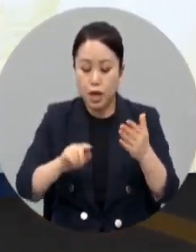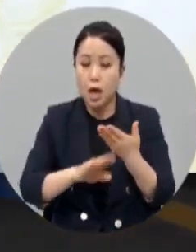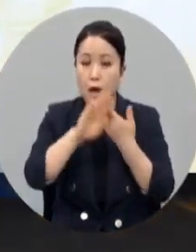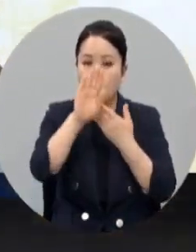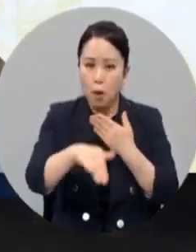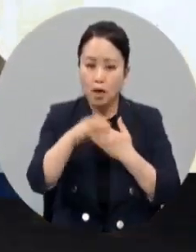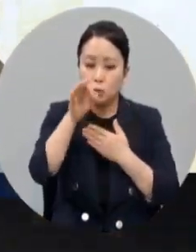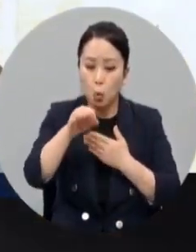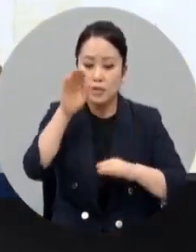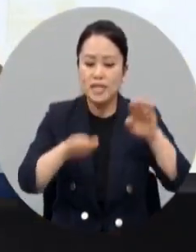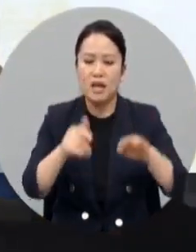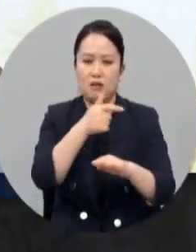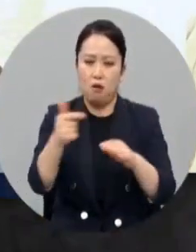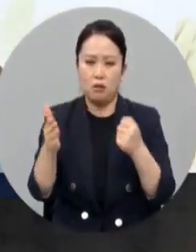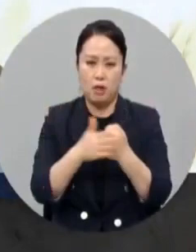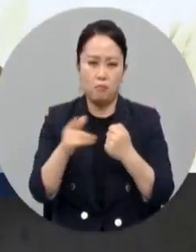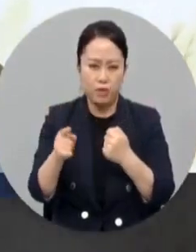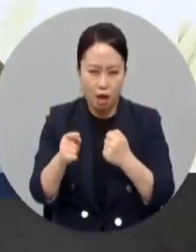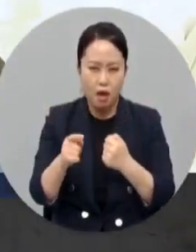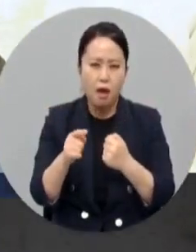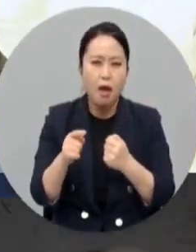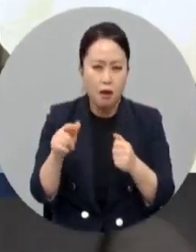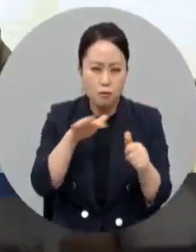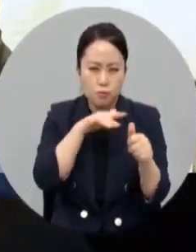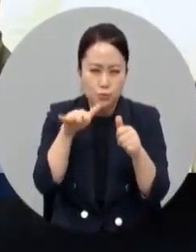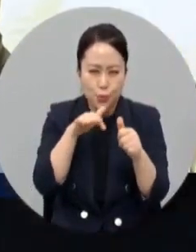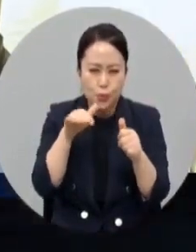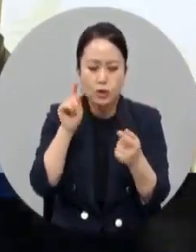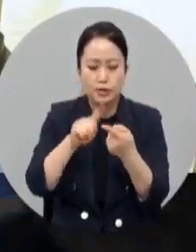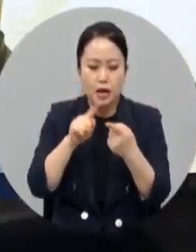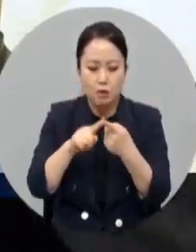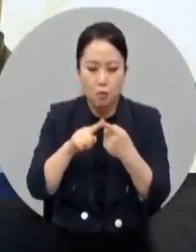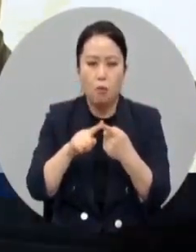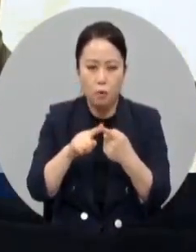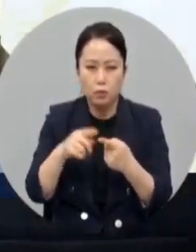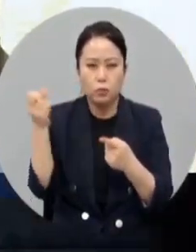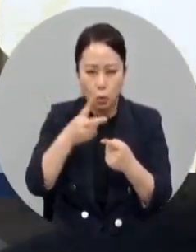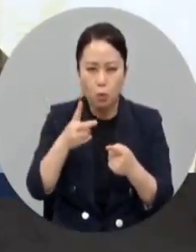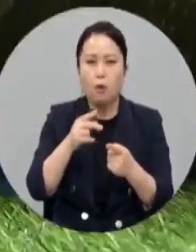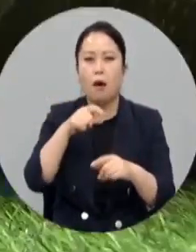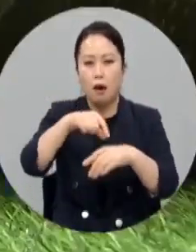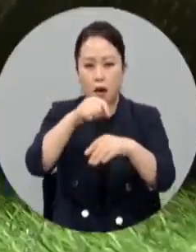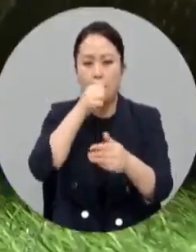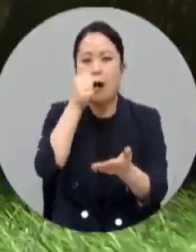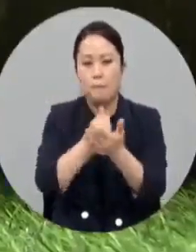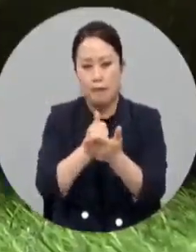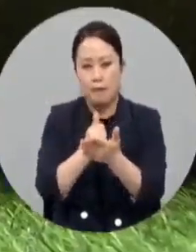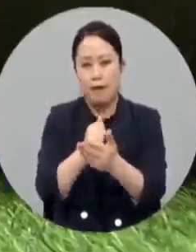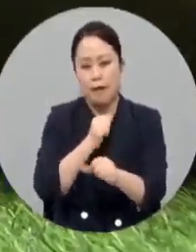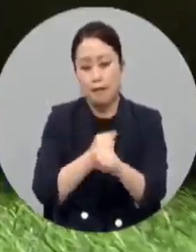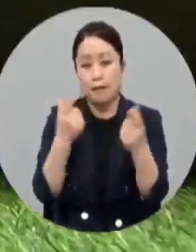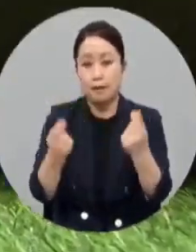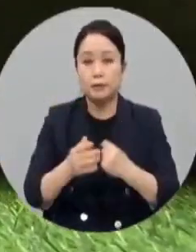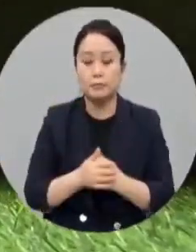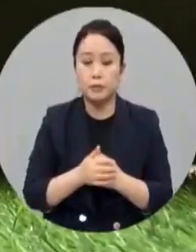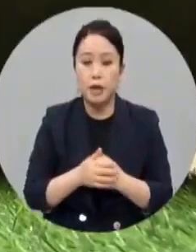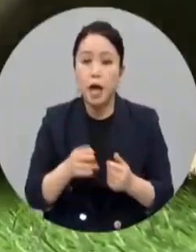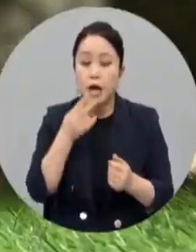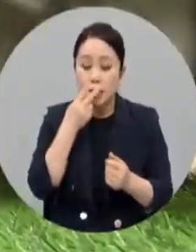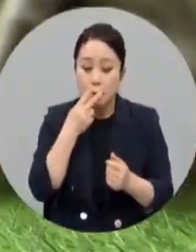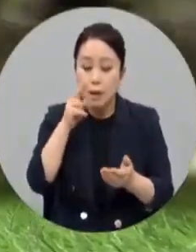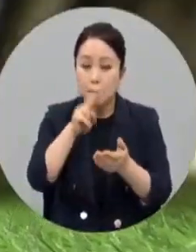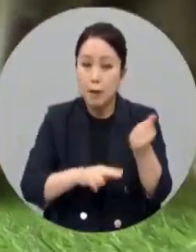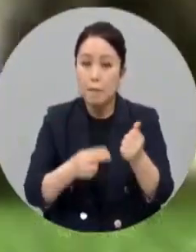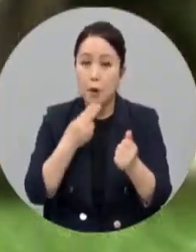그 유혹을 뿌리치지 못하고 재판 과정 중에도 불구하고 범행을 감행한 것 같습니다. 세관은 담배 판매업자가